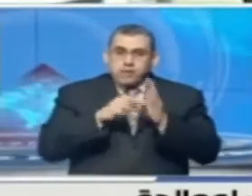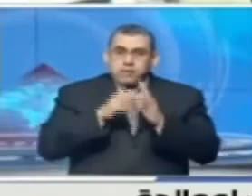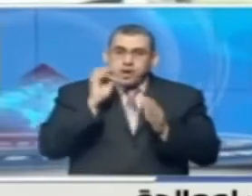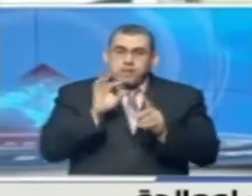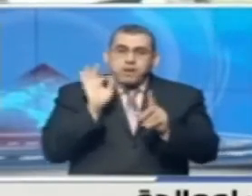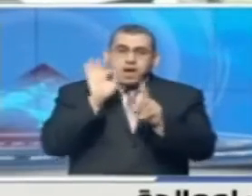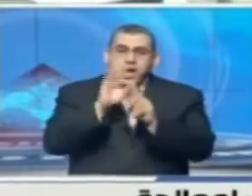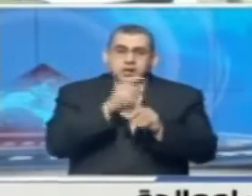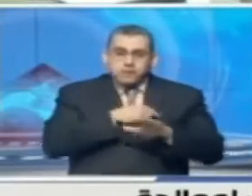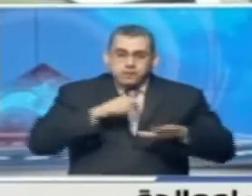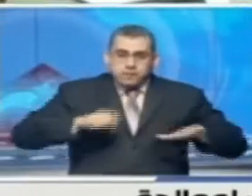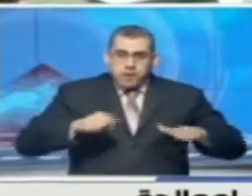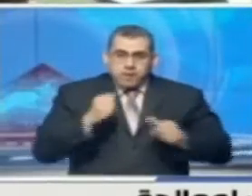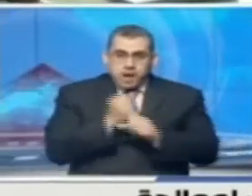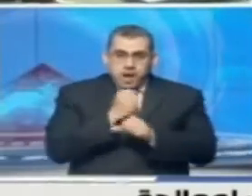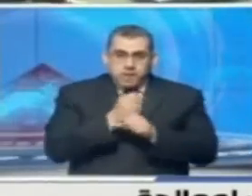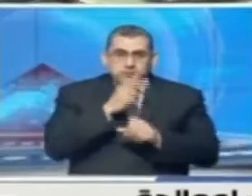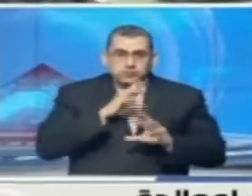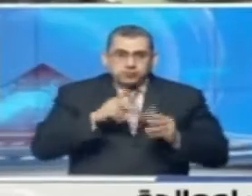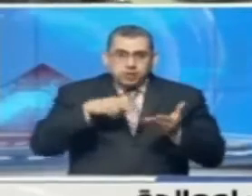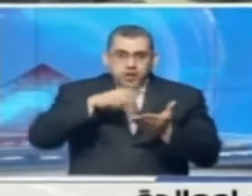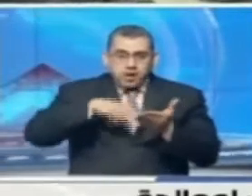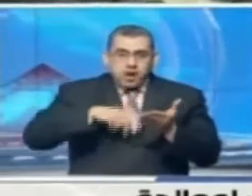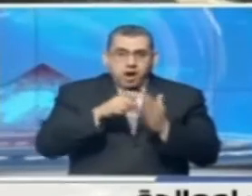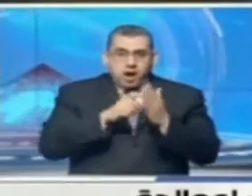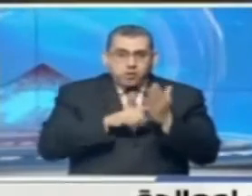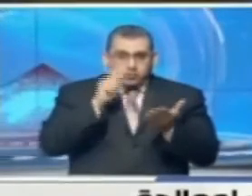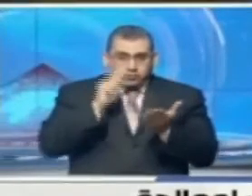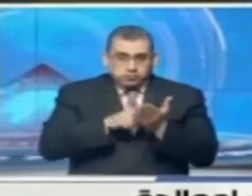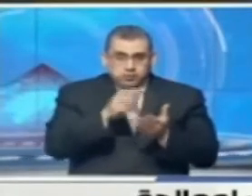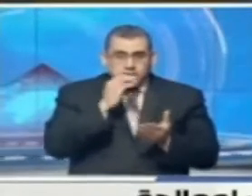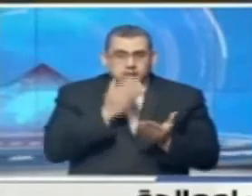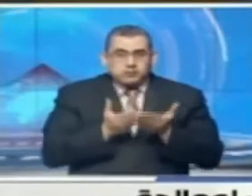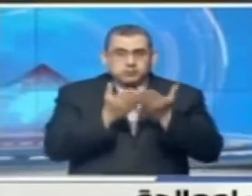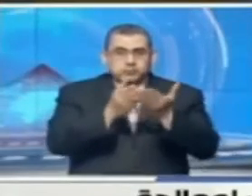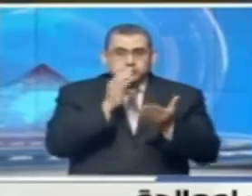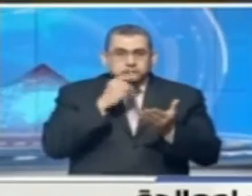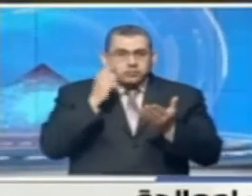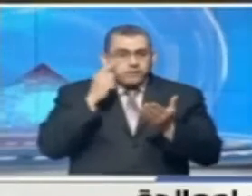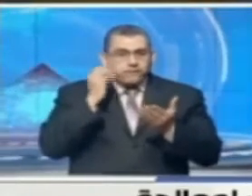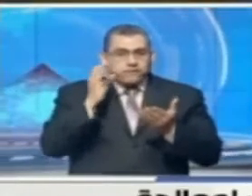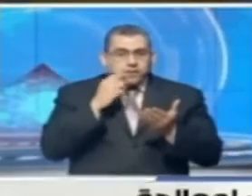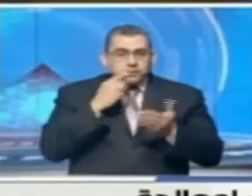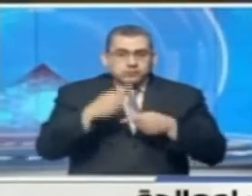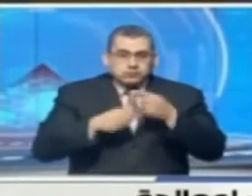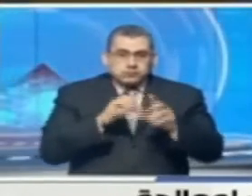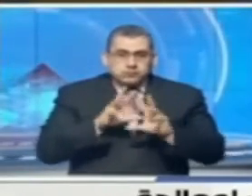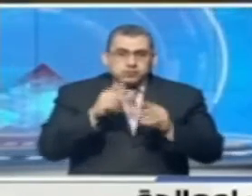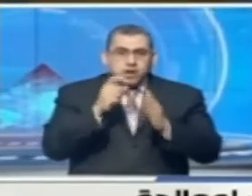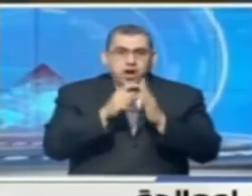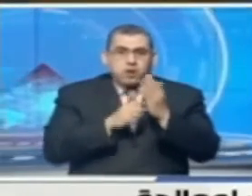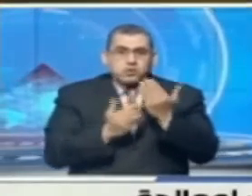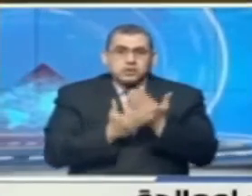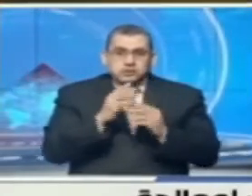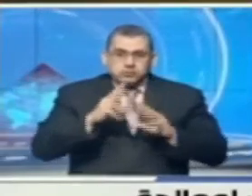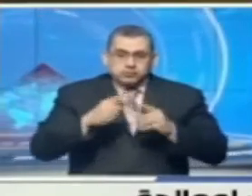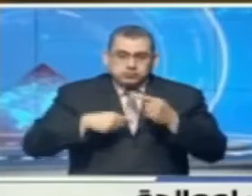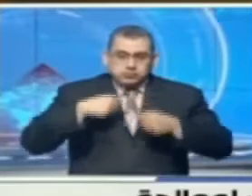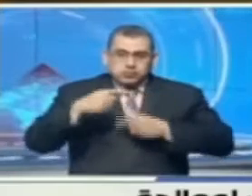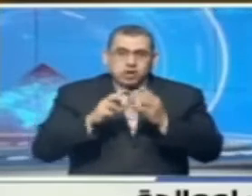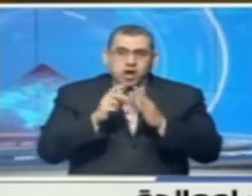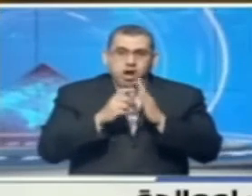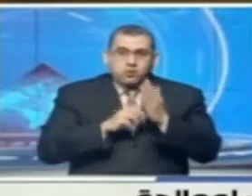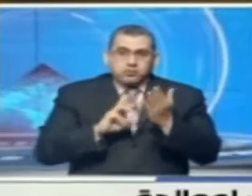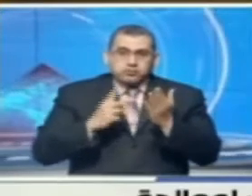القضاء العاملين في مجال تطبيق قوانين البيئة، وكذلك التطوير المستمر للقانون البيئي، كما